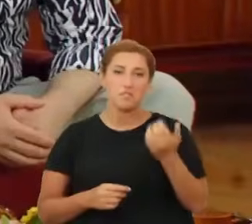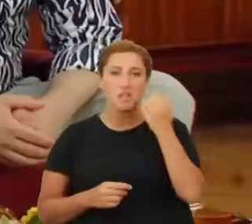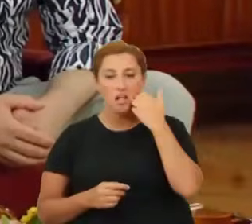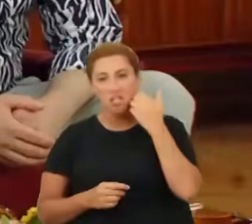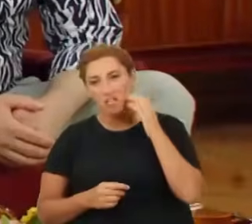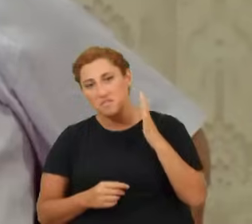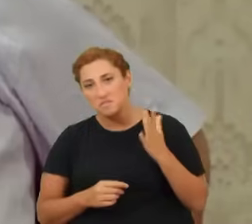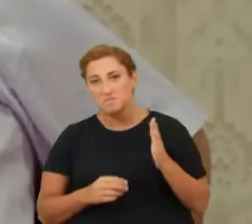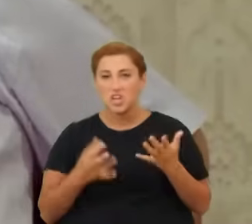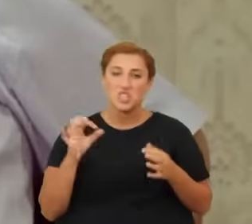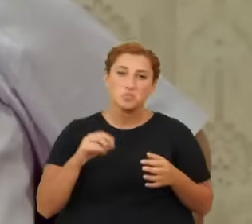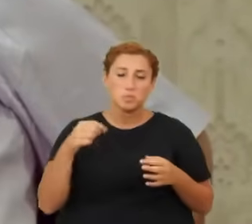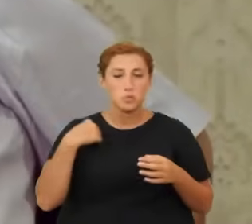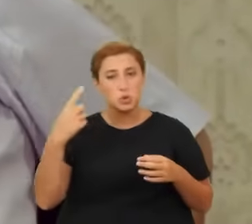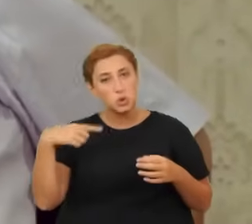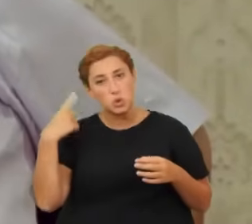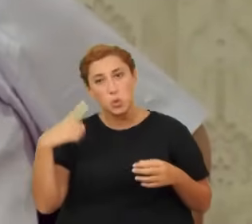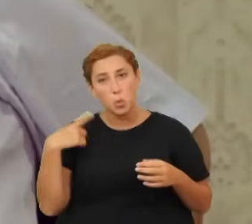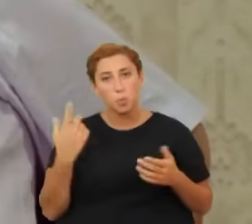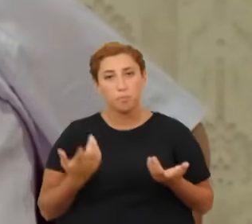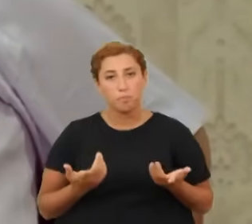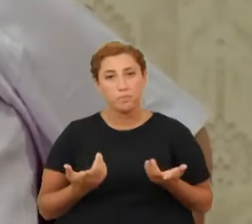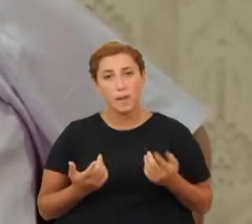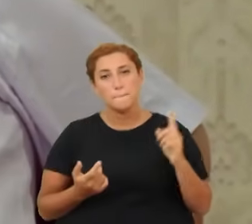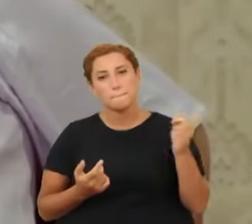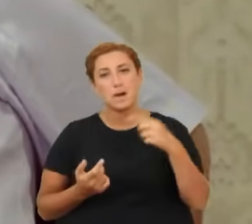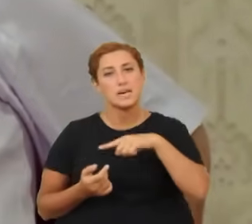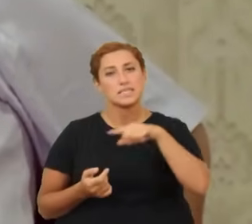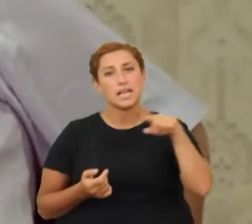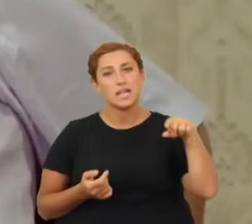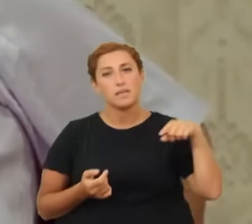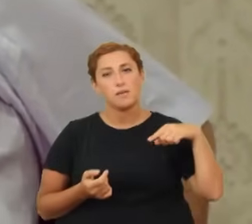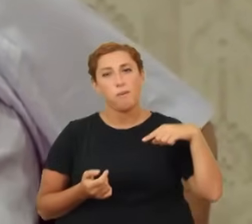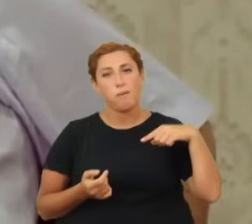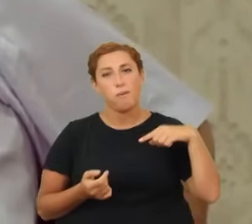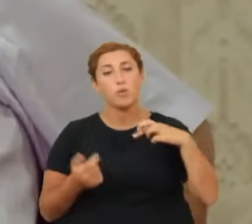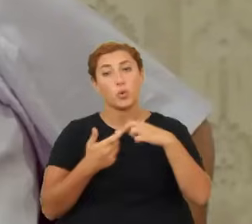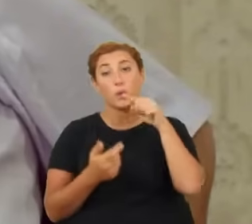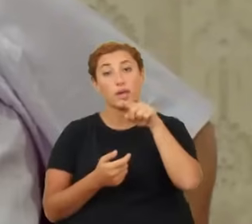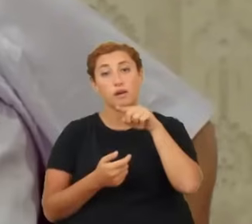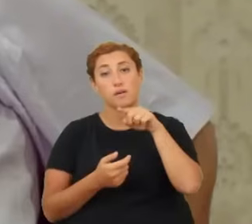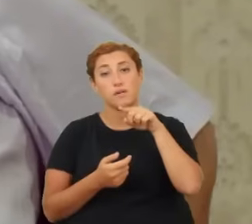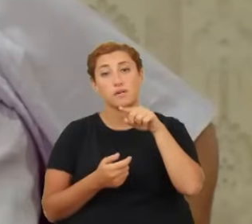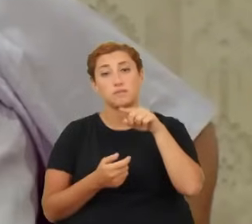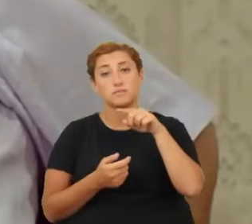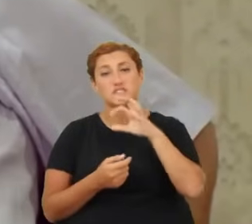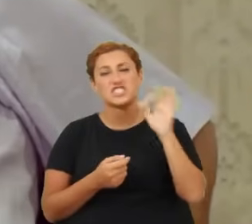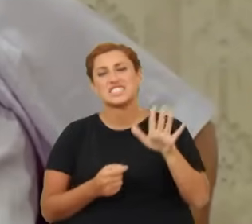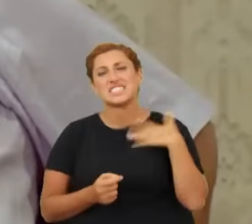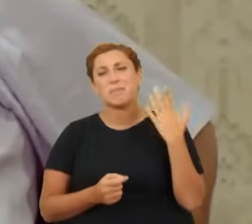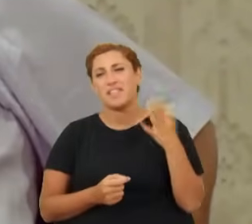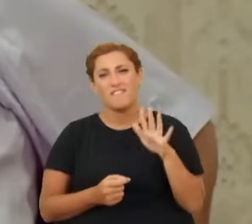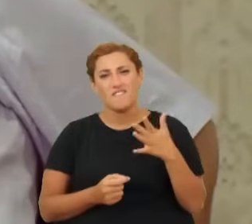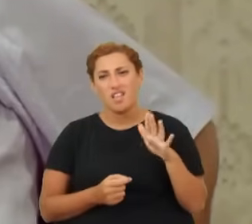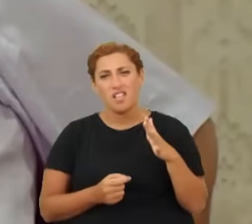Yararlı bir yalan tabii. Şimdi düşünüyorum da bazen Rukiye beni hiç istemediğim